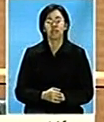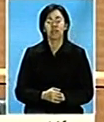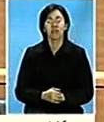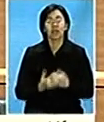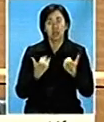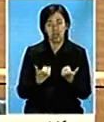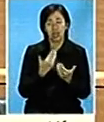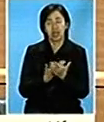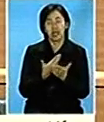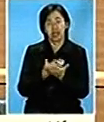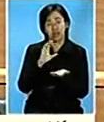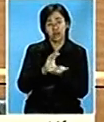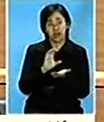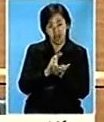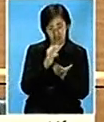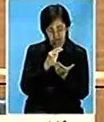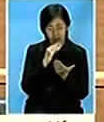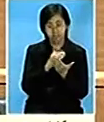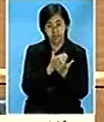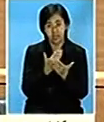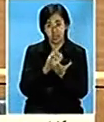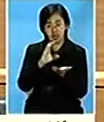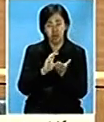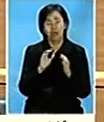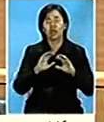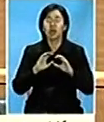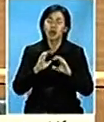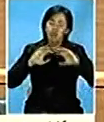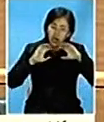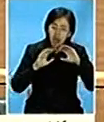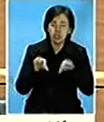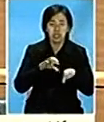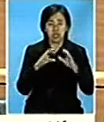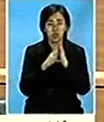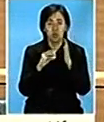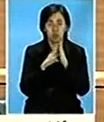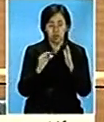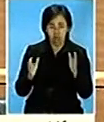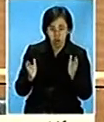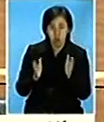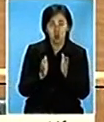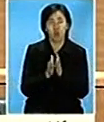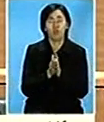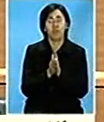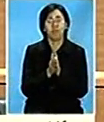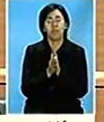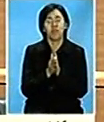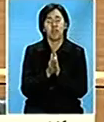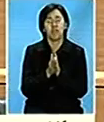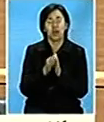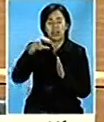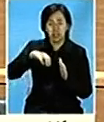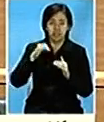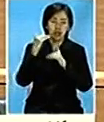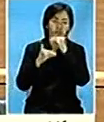มีงบประมาณที่เห็นอยู่ในการฝึกอบรมเนี่ยนะครับเป็นเรื่องที่ทำรวมกันอยู่ในสำนักพัฒ